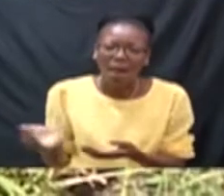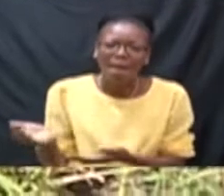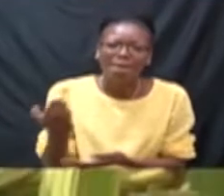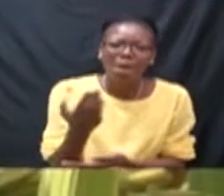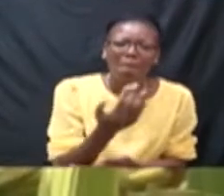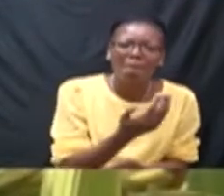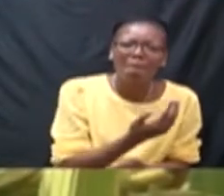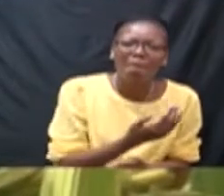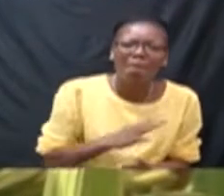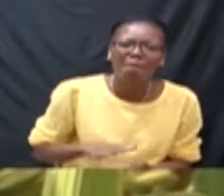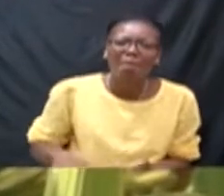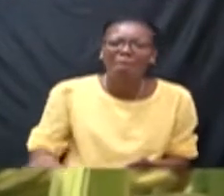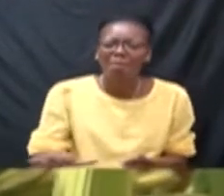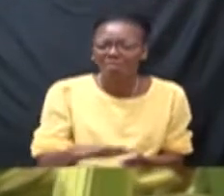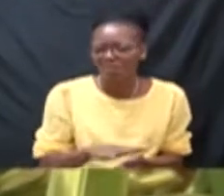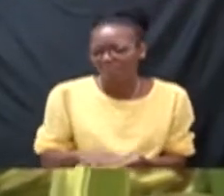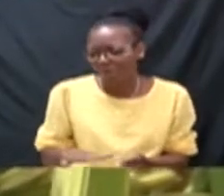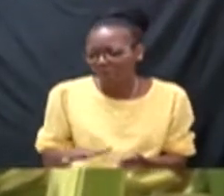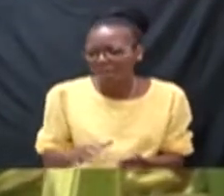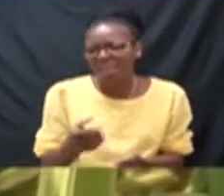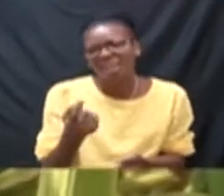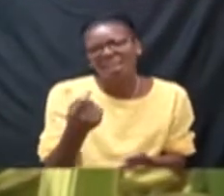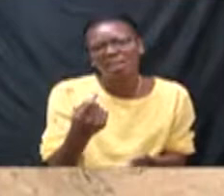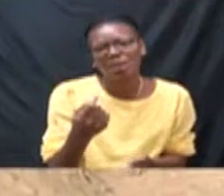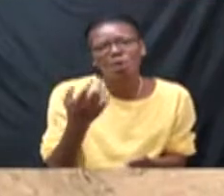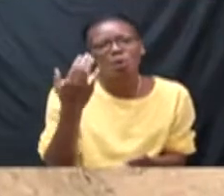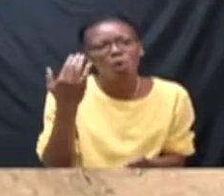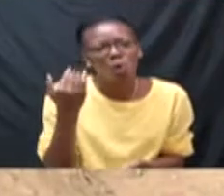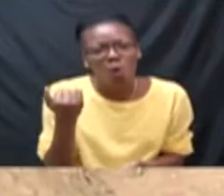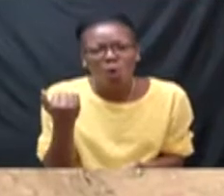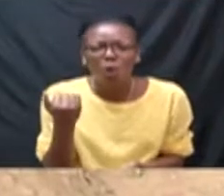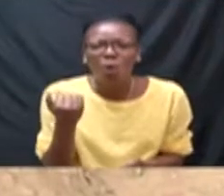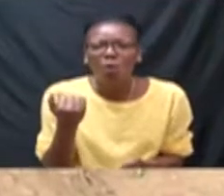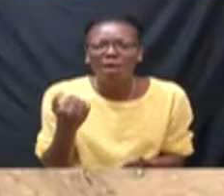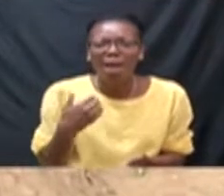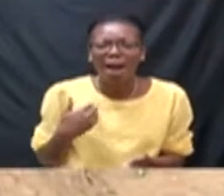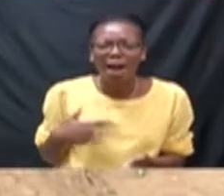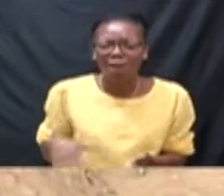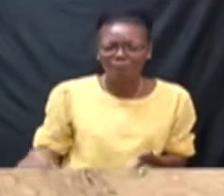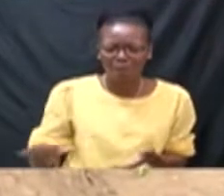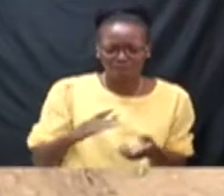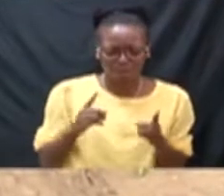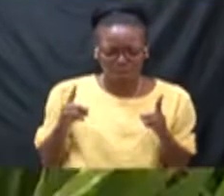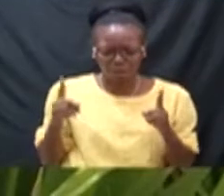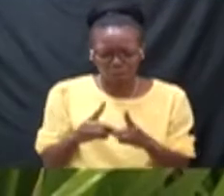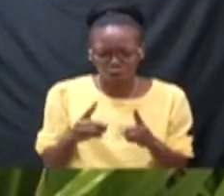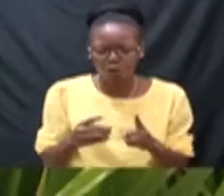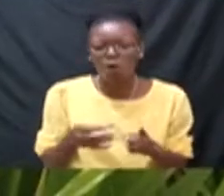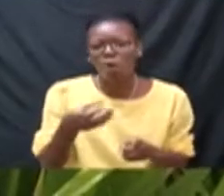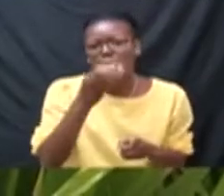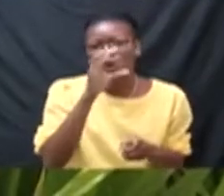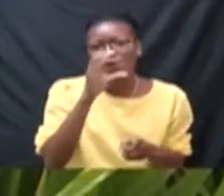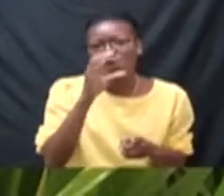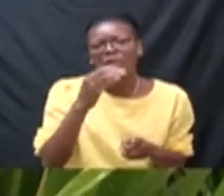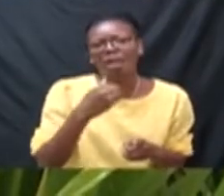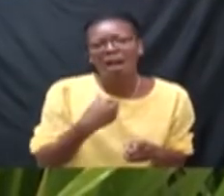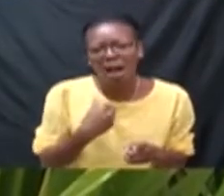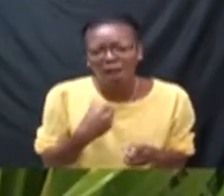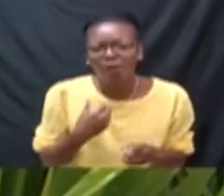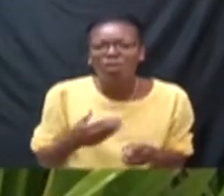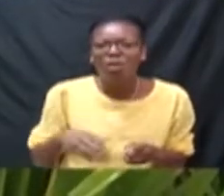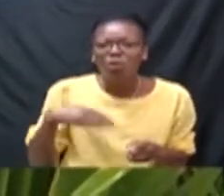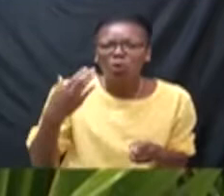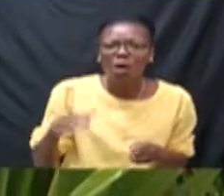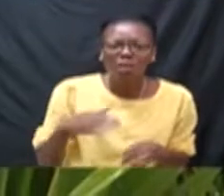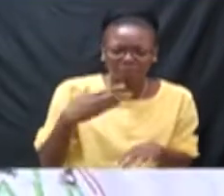kwa sababu ya uhaba wa maeneo yenye unyevunyevu, hivyo utugharimu kiasi cha fedha kununua mpunga kutoka nchi za